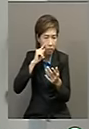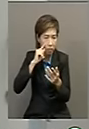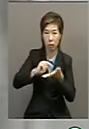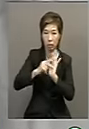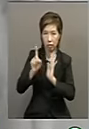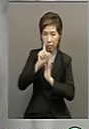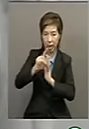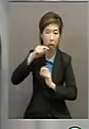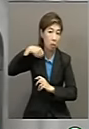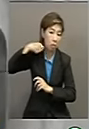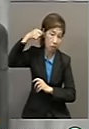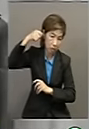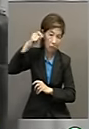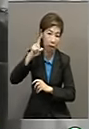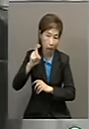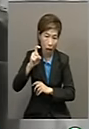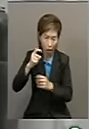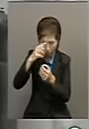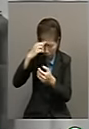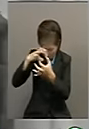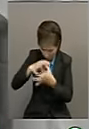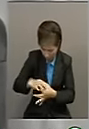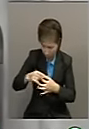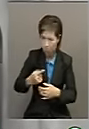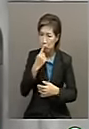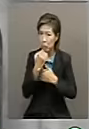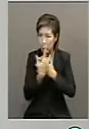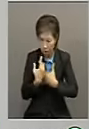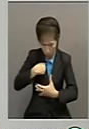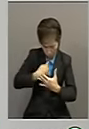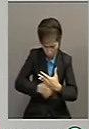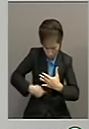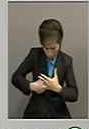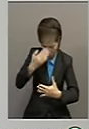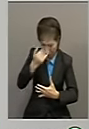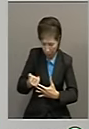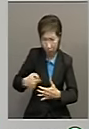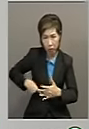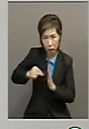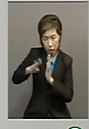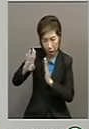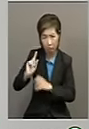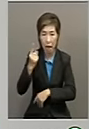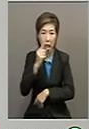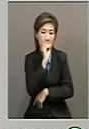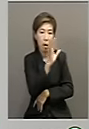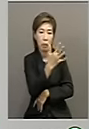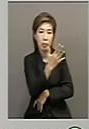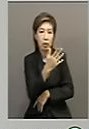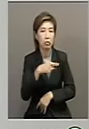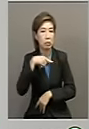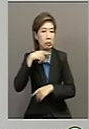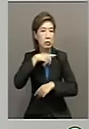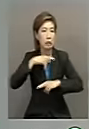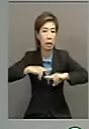เรื่องผูกคอตายตับแตกได้อย่างไรเลือดออกในช่องท้องได้อย่างไรทำไมไม่แจ้งแต่แรกว่าเป็นการฆ่าตัวตาย ส่วน